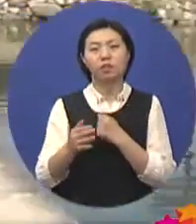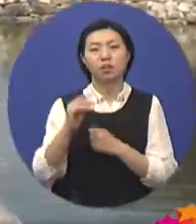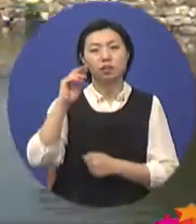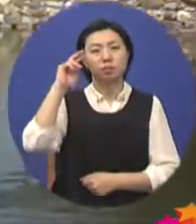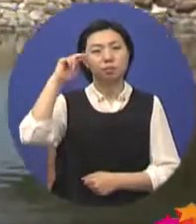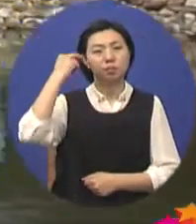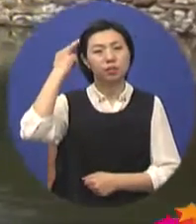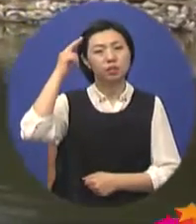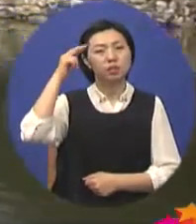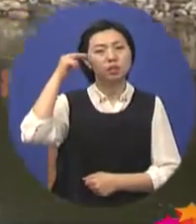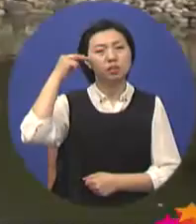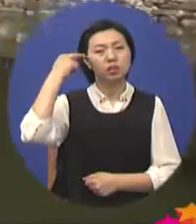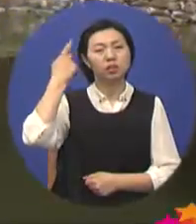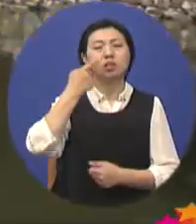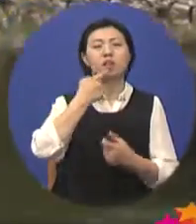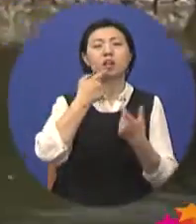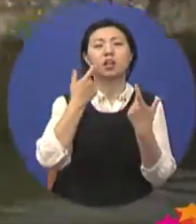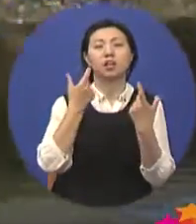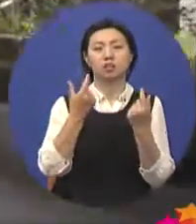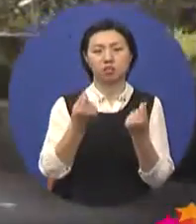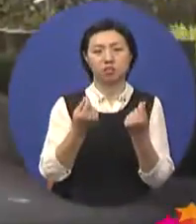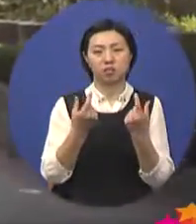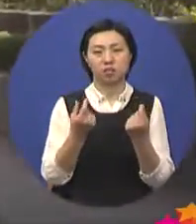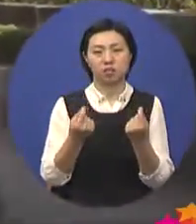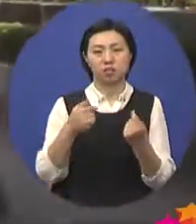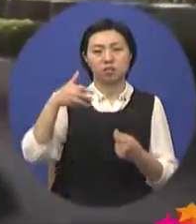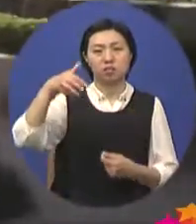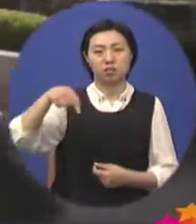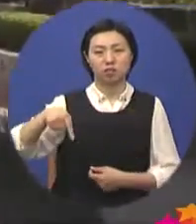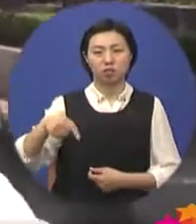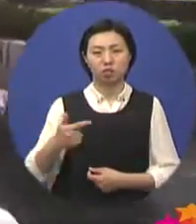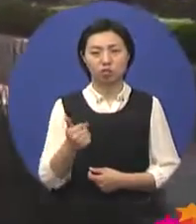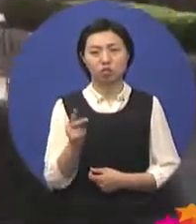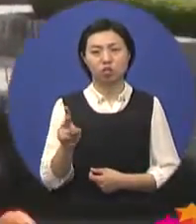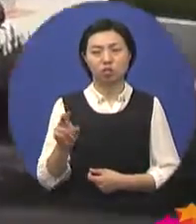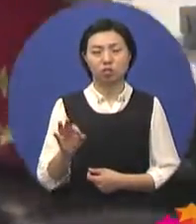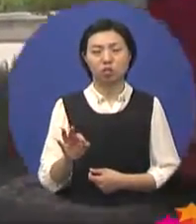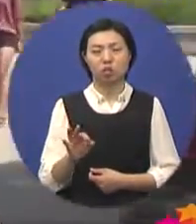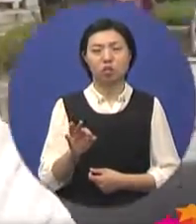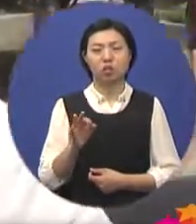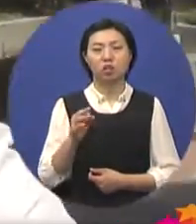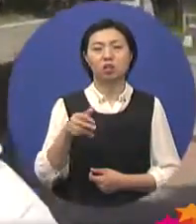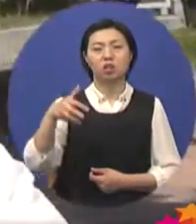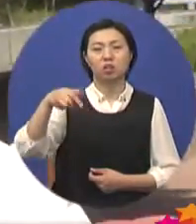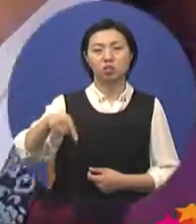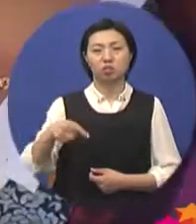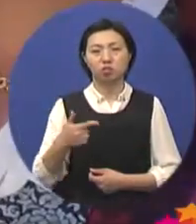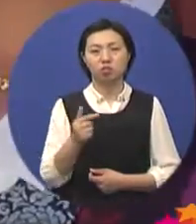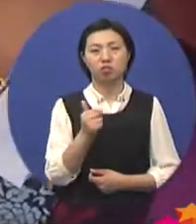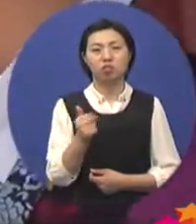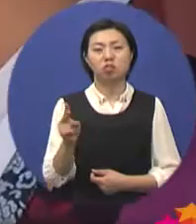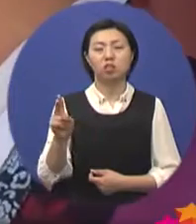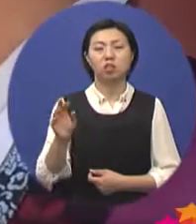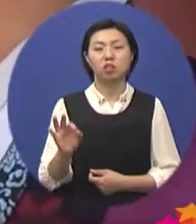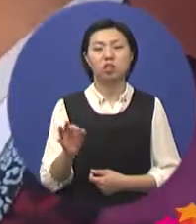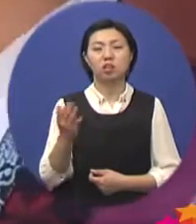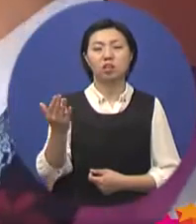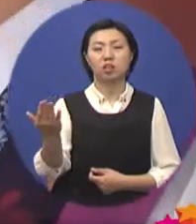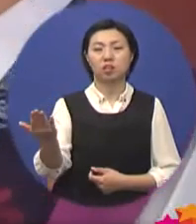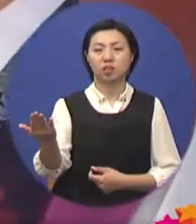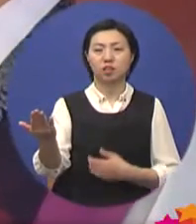미칠 것만 같구나 춘향아 춘향아 내